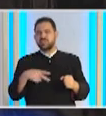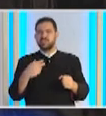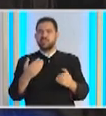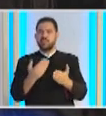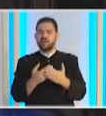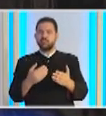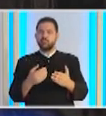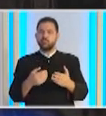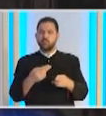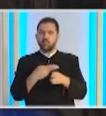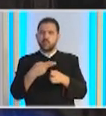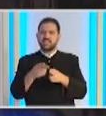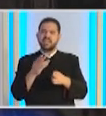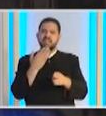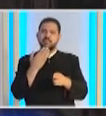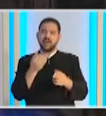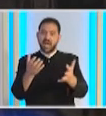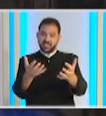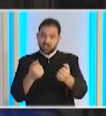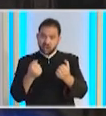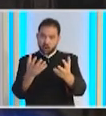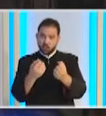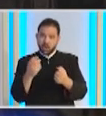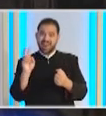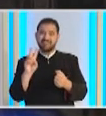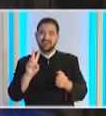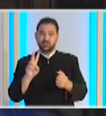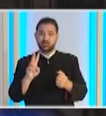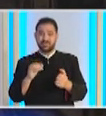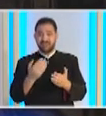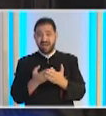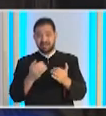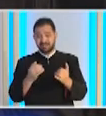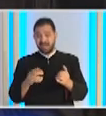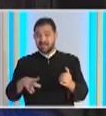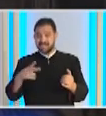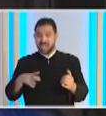acumulării de virtuți. Ori acumularea acestor virtuți presupune